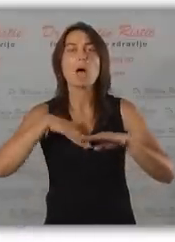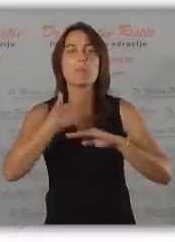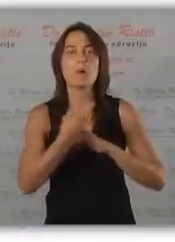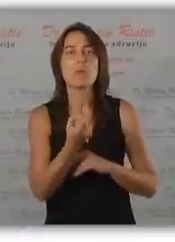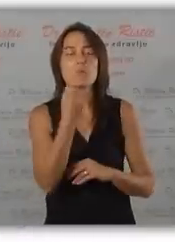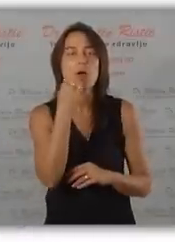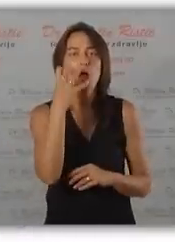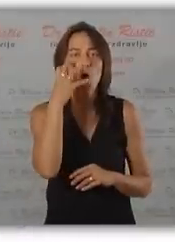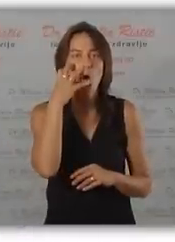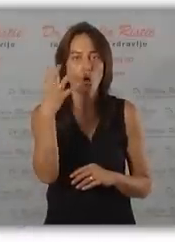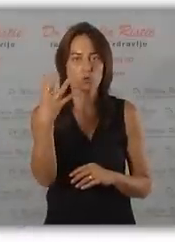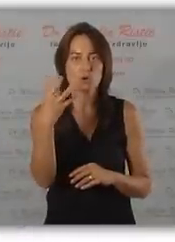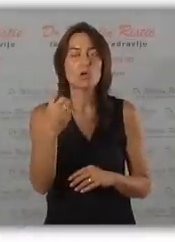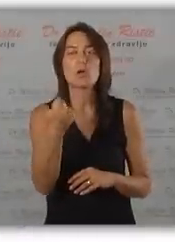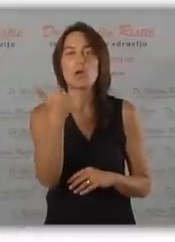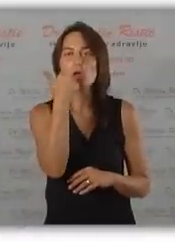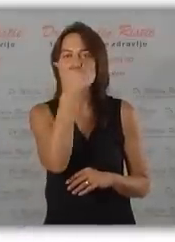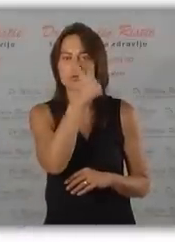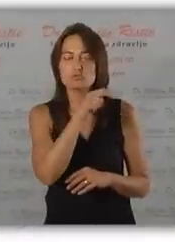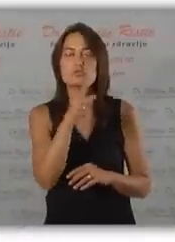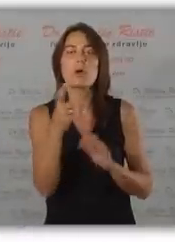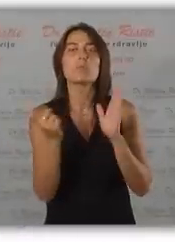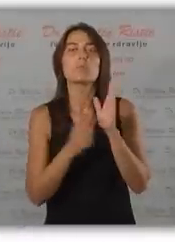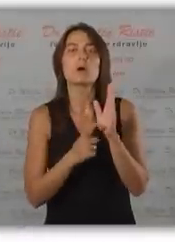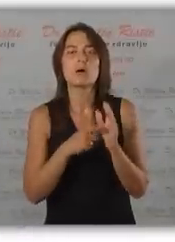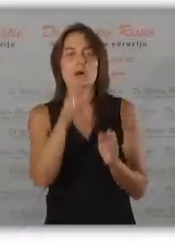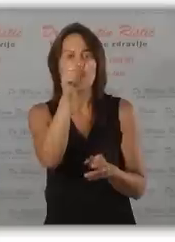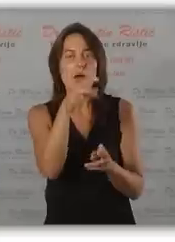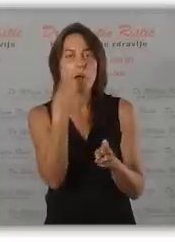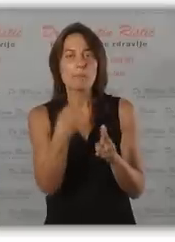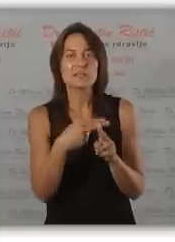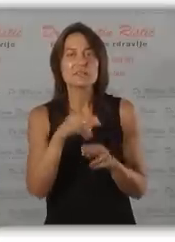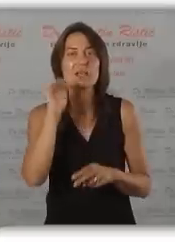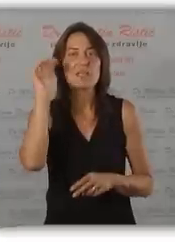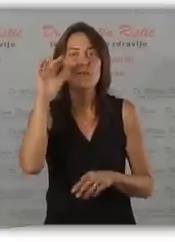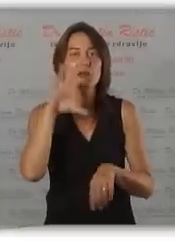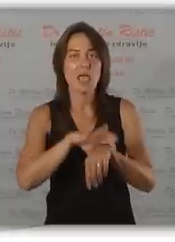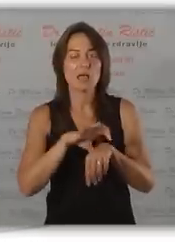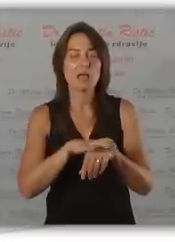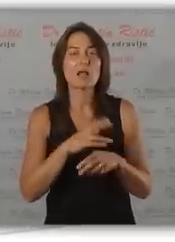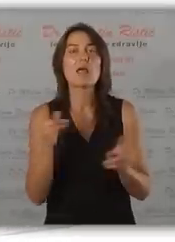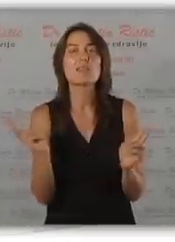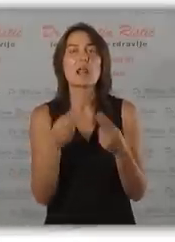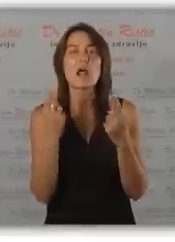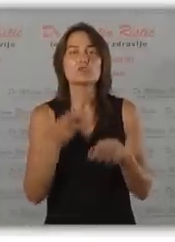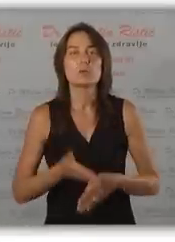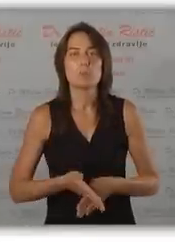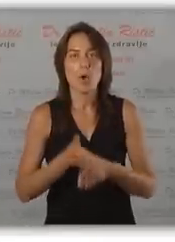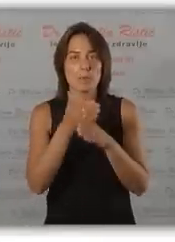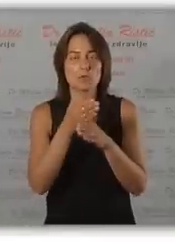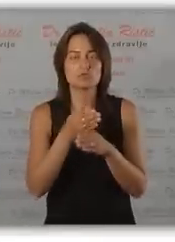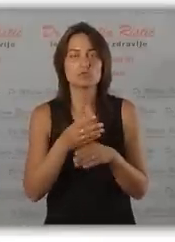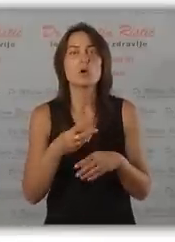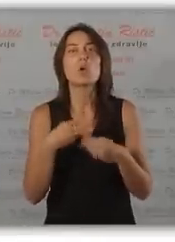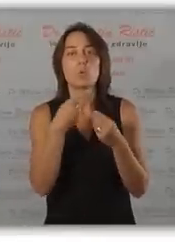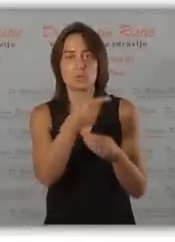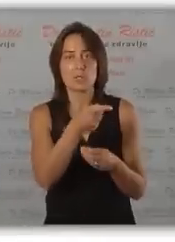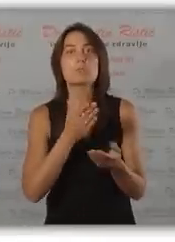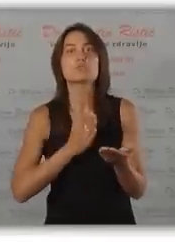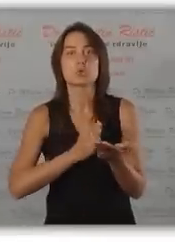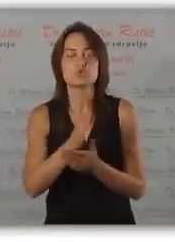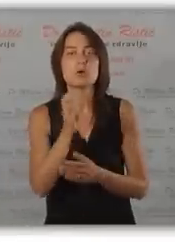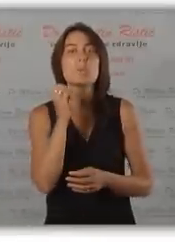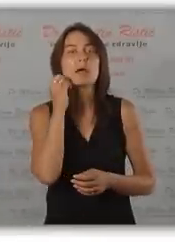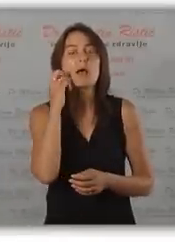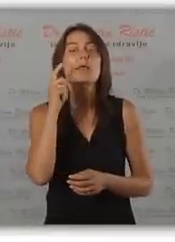bola, a kasnije i pojavom otoka, što inicira pacijenta da se javi lekaru i zatraži pomoć. U